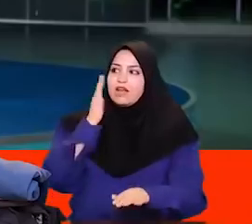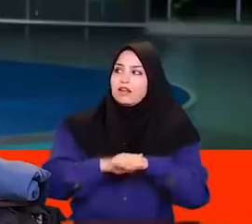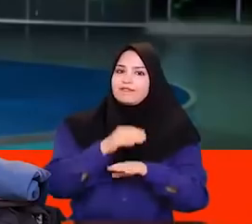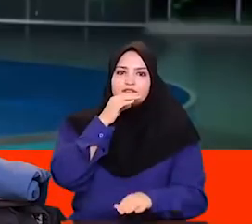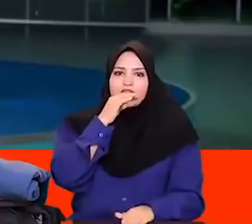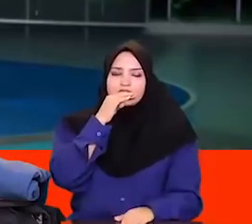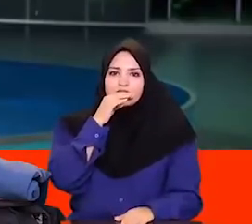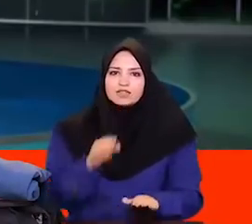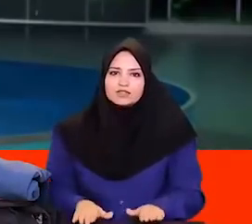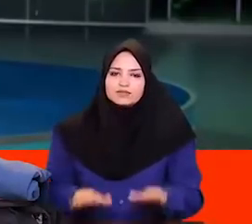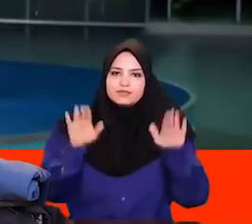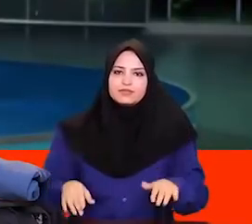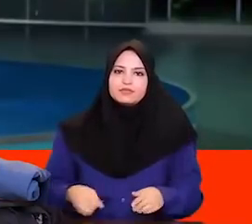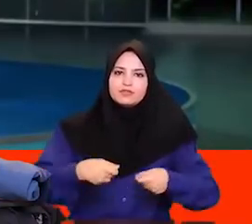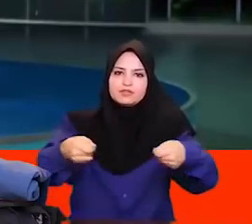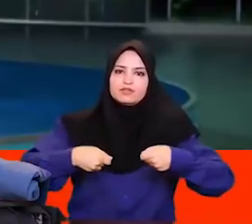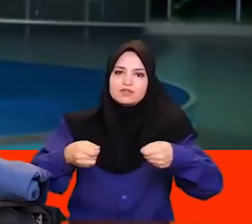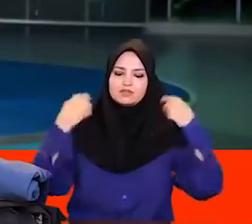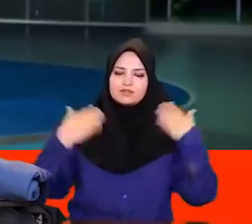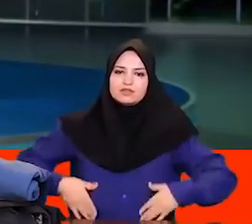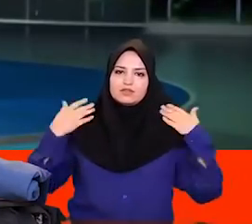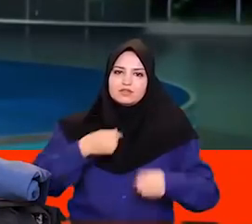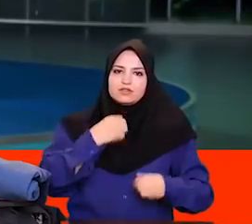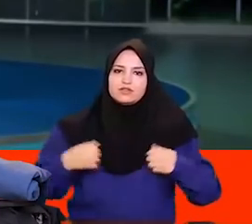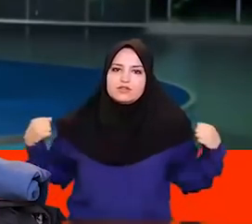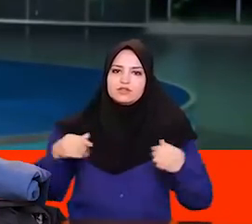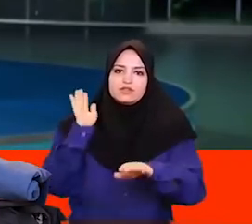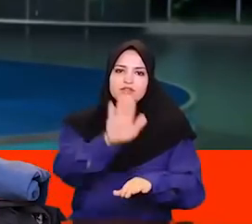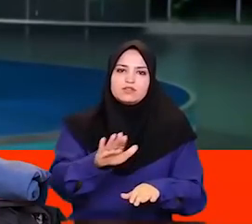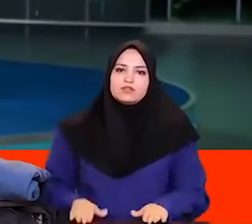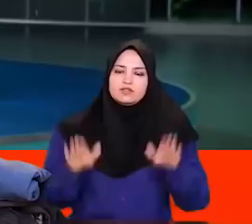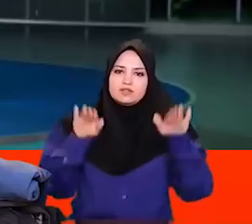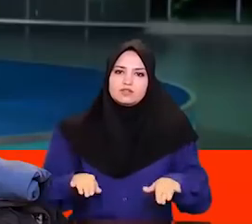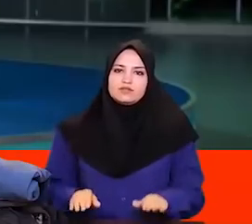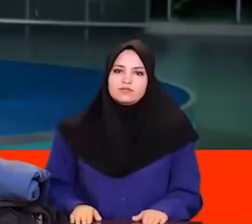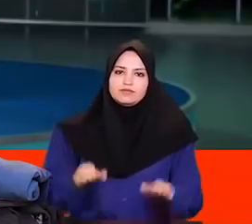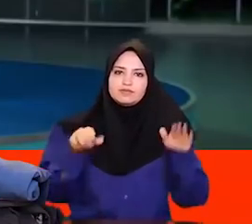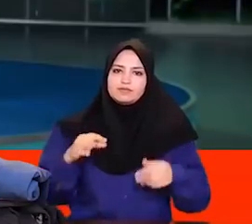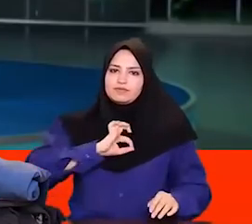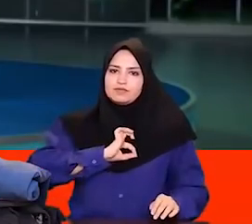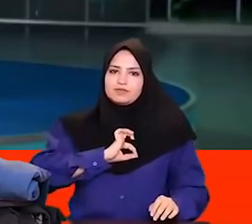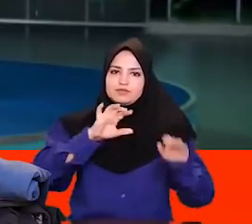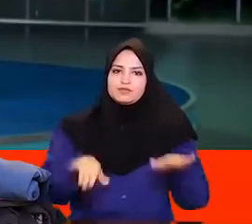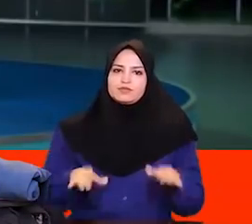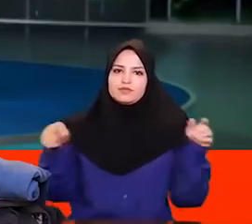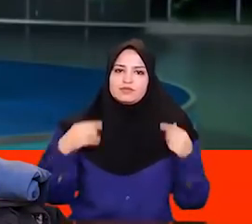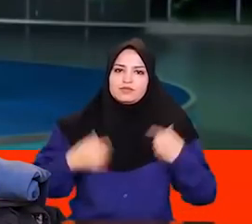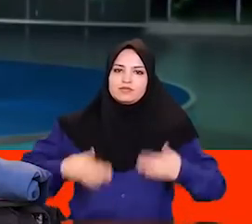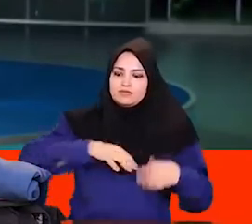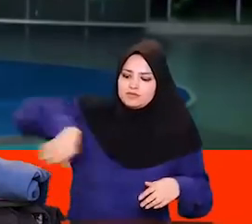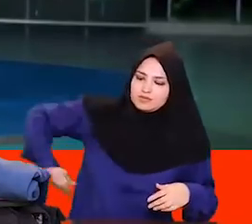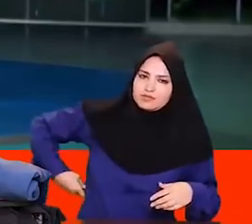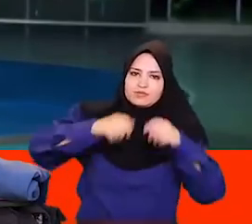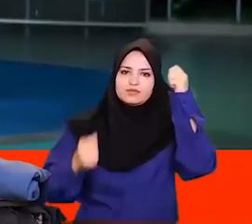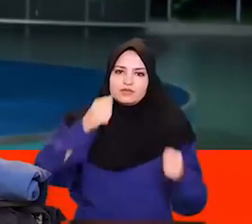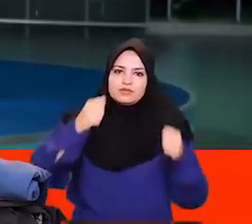زیر بانوان، این بار فروش مانتوهای جلو باز نیز ممنوع شد. در این راستا پیش فروش دکمه‌های مانتو مانند زه